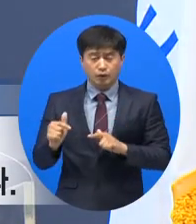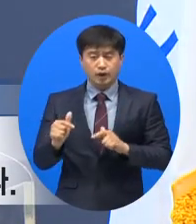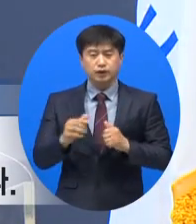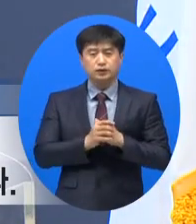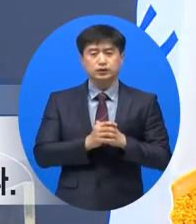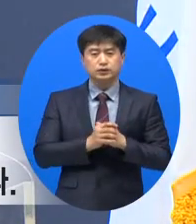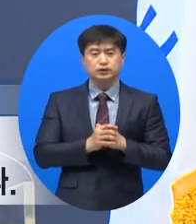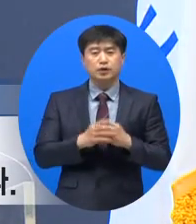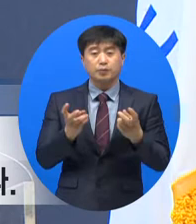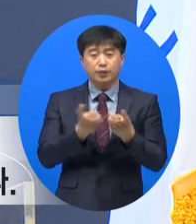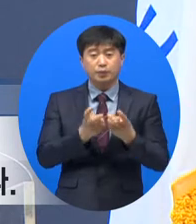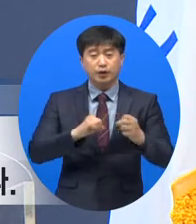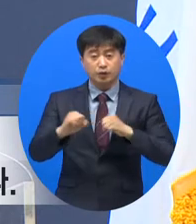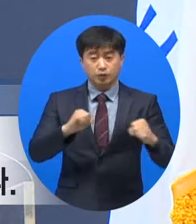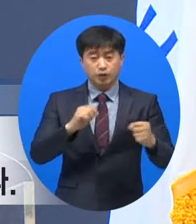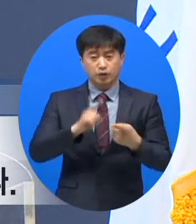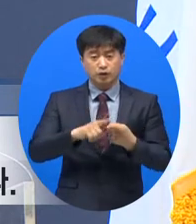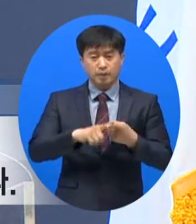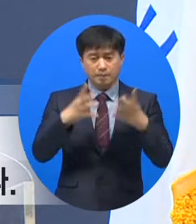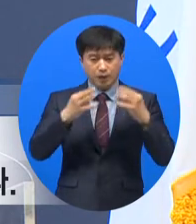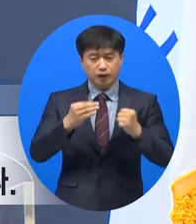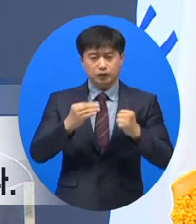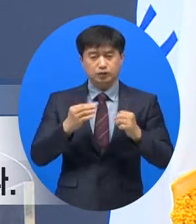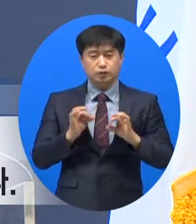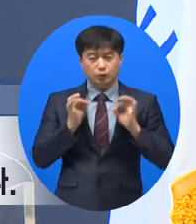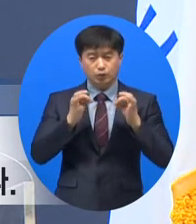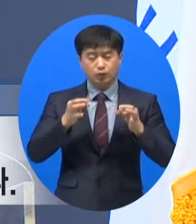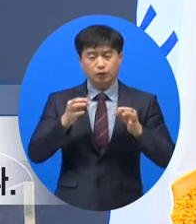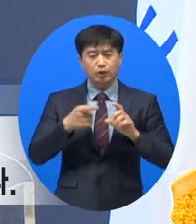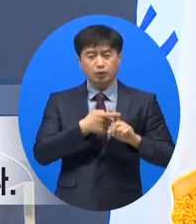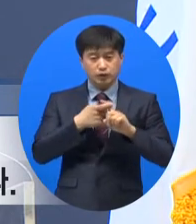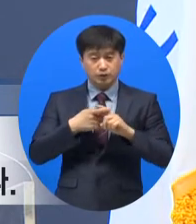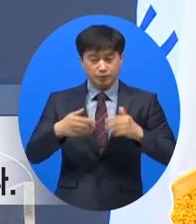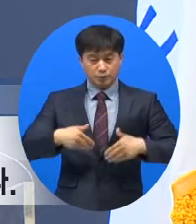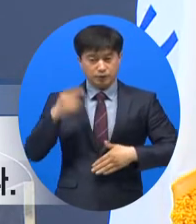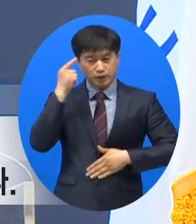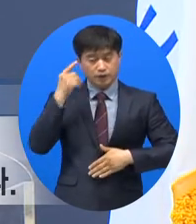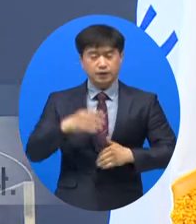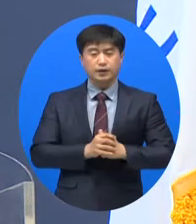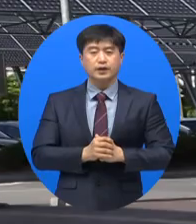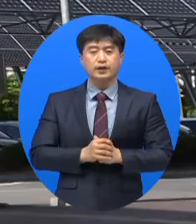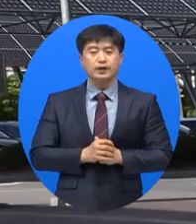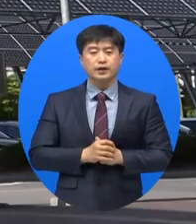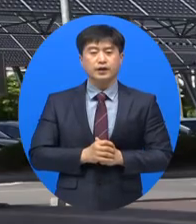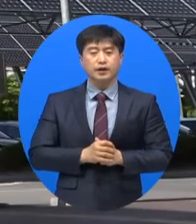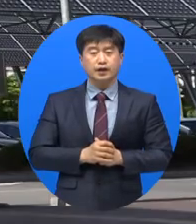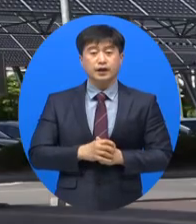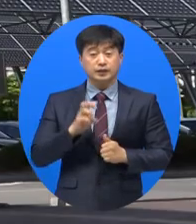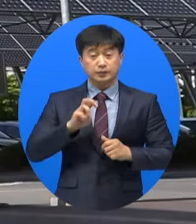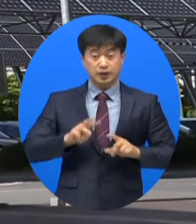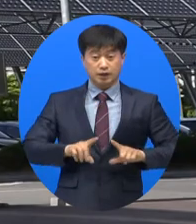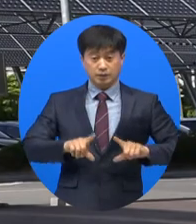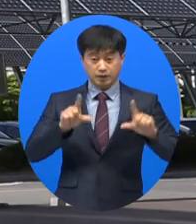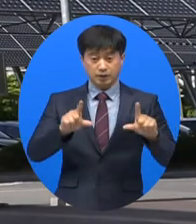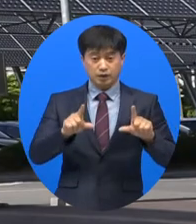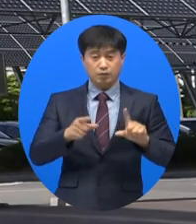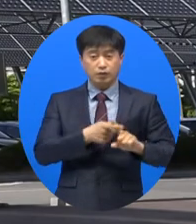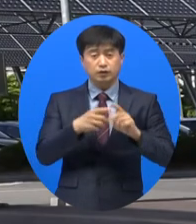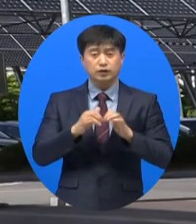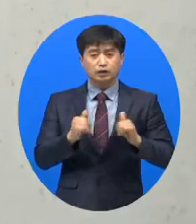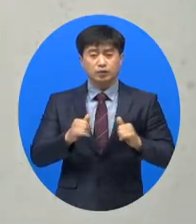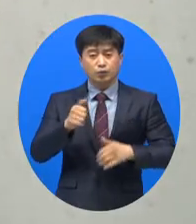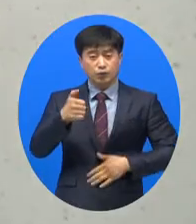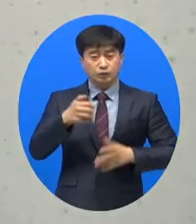하지만 오고 우리가 어떻게 경 할 것이 되 거야 수많은 노력과 자신이 필요하다고 생각합니다 23일에는 관계자